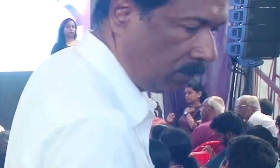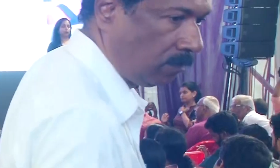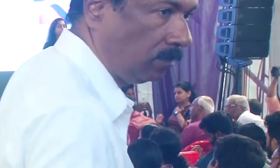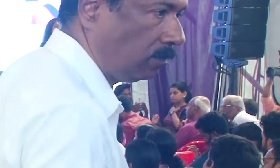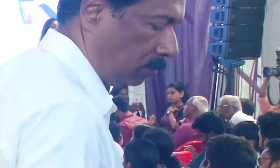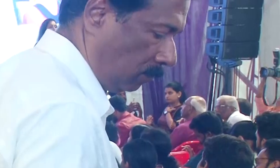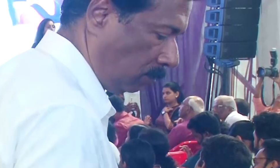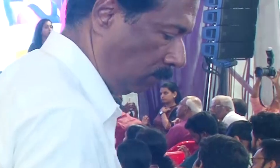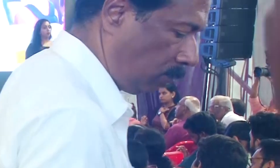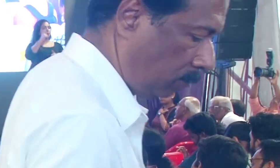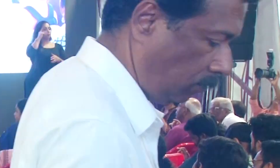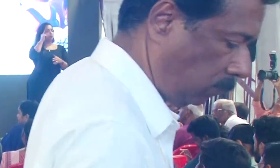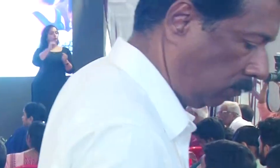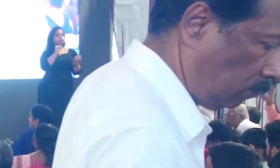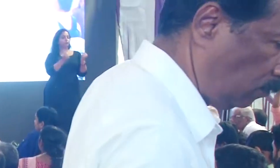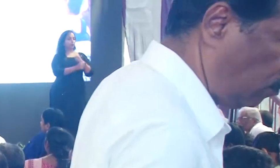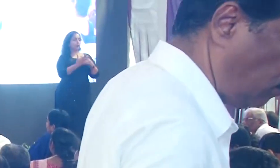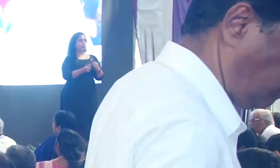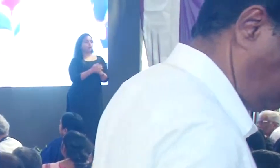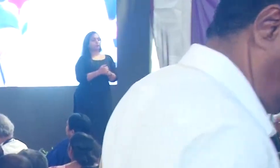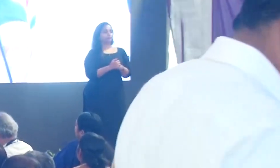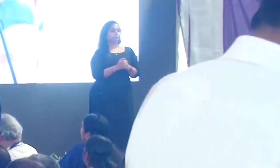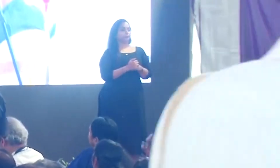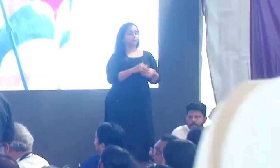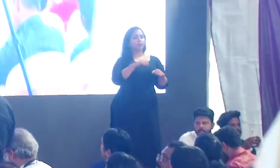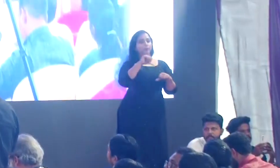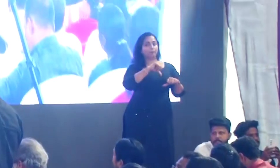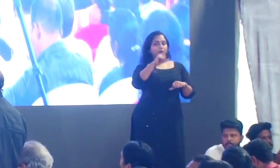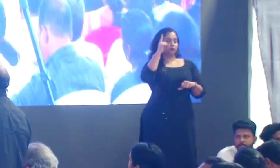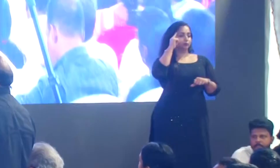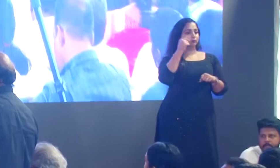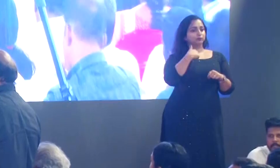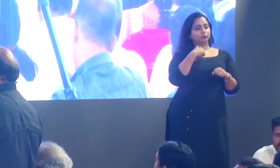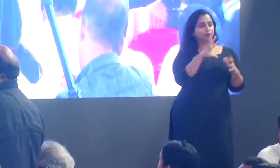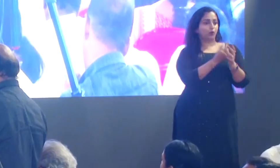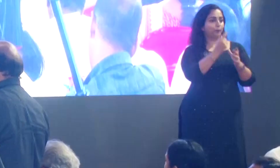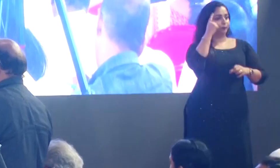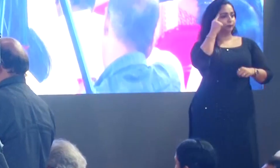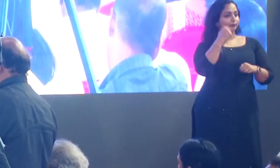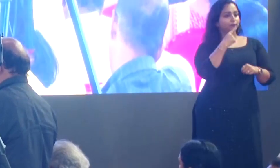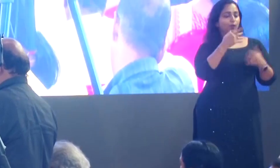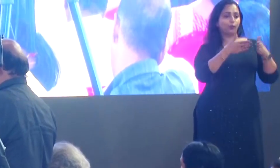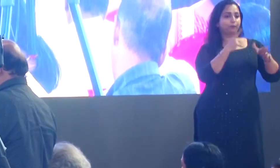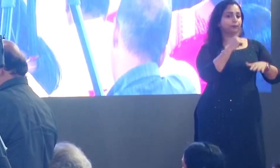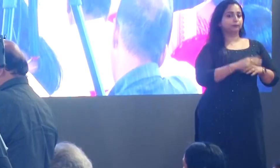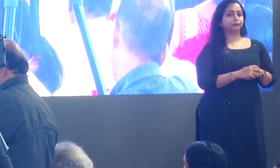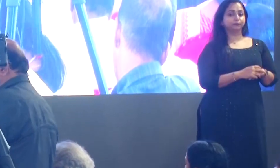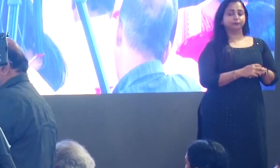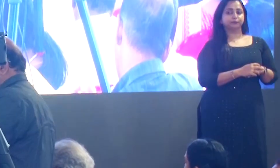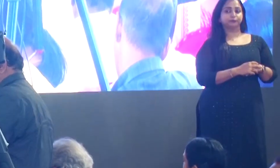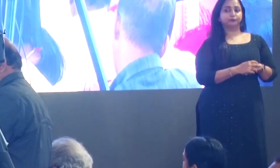നമ്മുടെ മൈൻഡ് സെറ്റിലൊരു മാറ്റമാണ്. നമ്മുടെ ബ്യൂറോക്രാറ്റിക് മൈൻഡ് സെറ്റിൽ, ഐ എം ആൾസോ എ ബ്യൂറോക്രാറ്റ്, ഐ എം ഫ്രാങ്ക്ലി ടെല്ലിംഗ്, അവിടെ